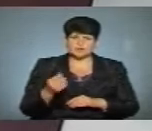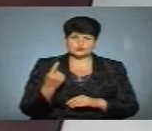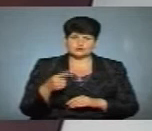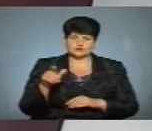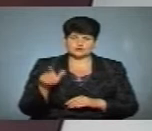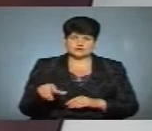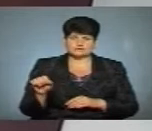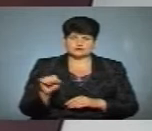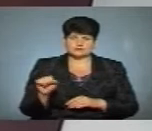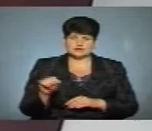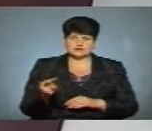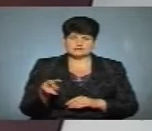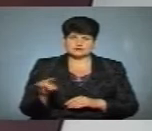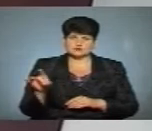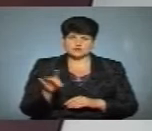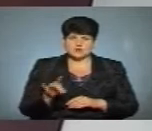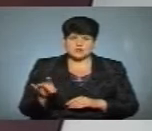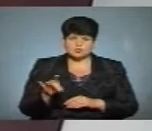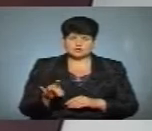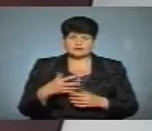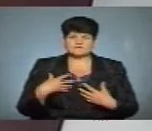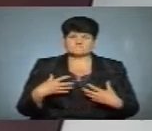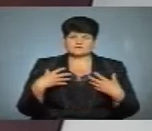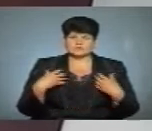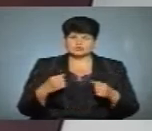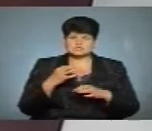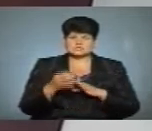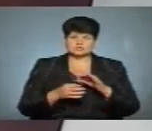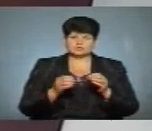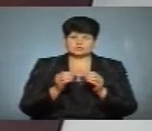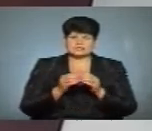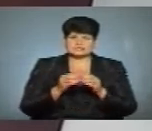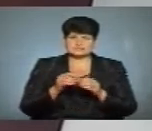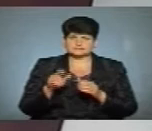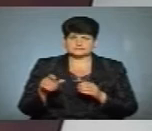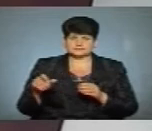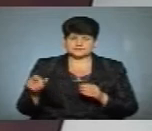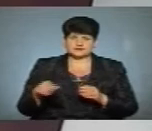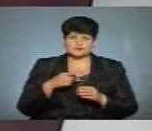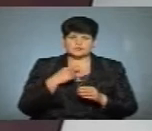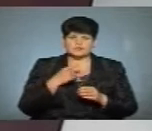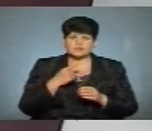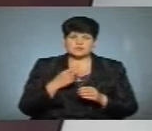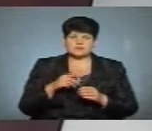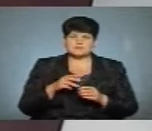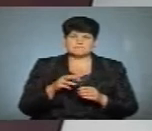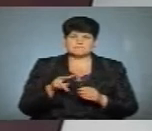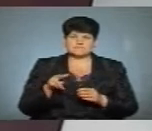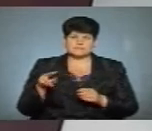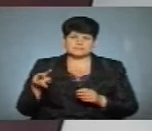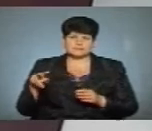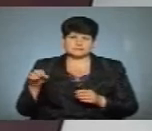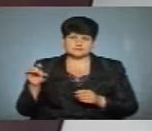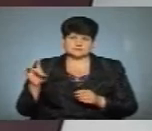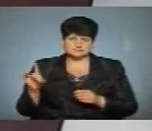у Требовлянському і Лановецькому районах. Видужили за добу 10 осіб, каже Володимир Паничев. За його словами, методом